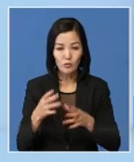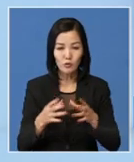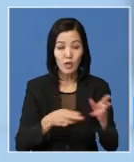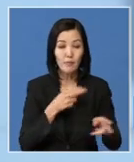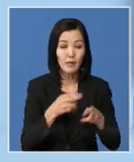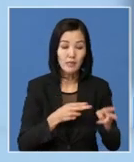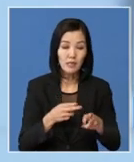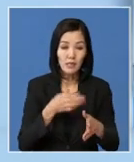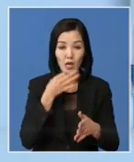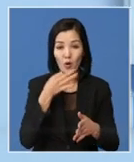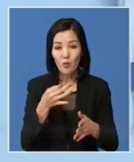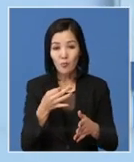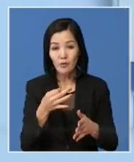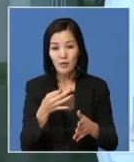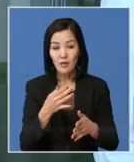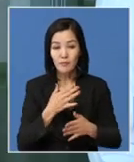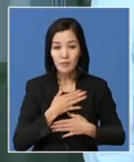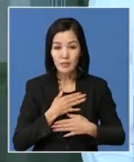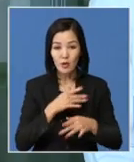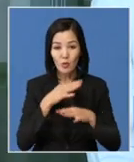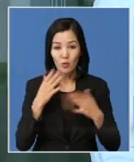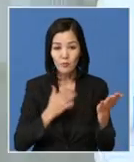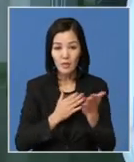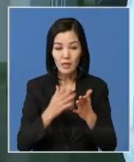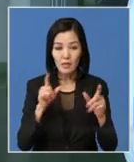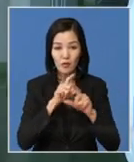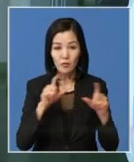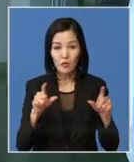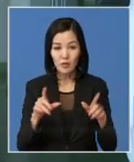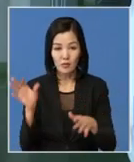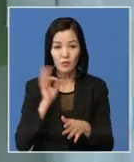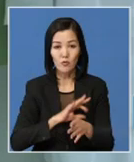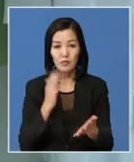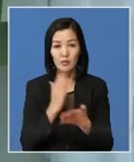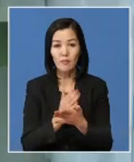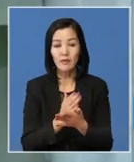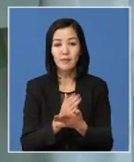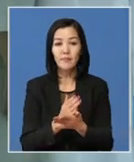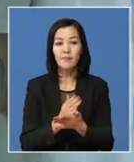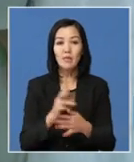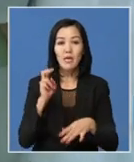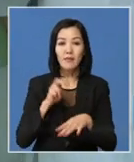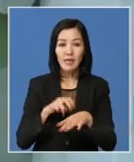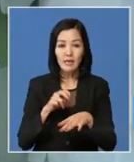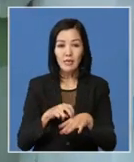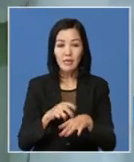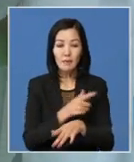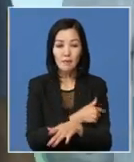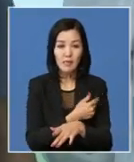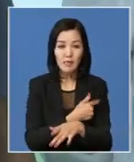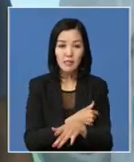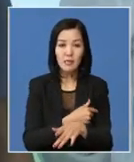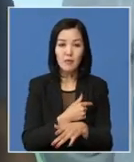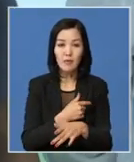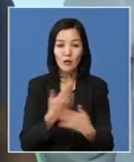сол тәжірибелер осы біздің көпсалалы ауруханамызда қолданыста бар. Анарбек Монгол өз өмірін медицинамен